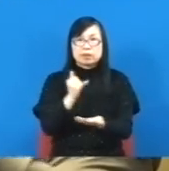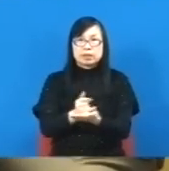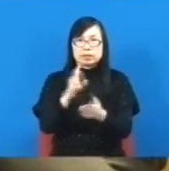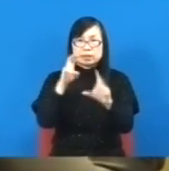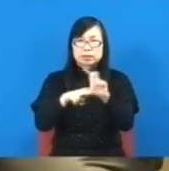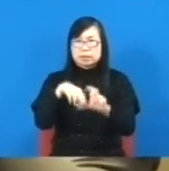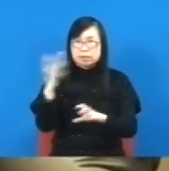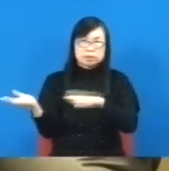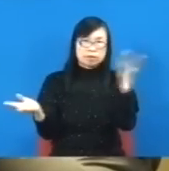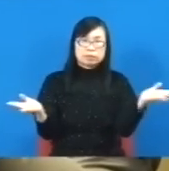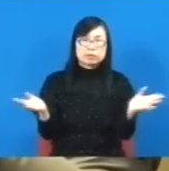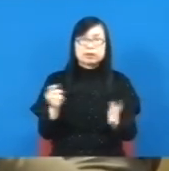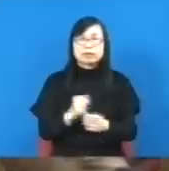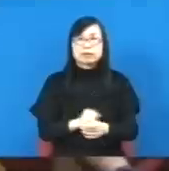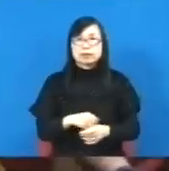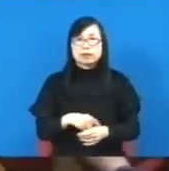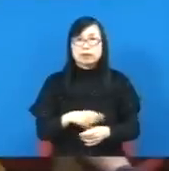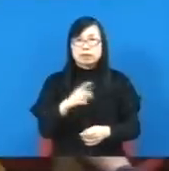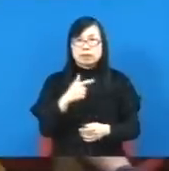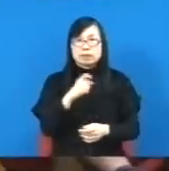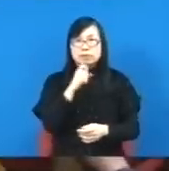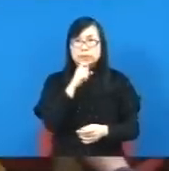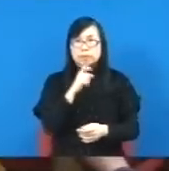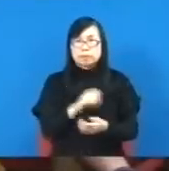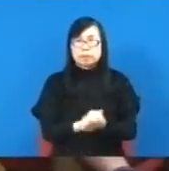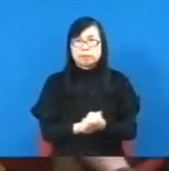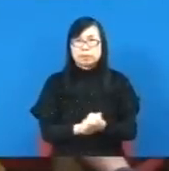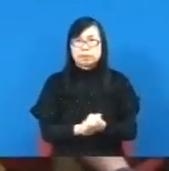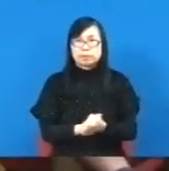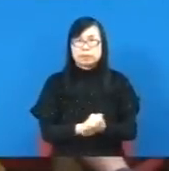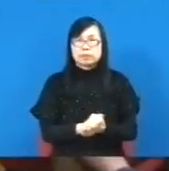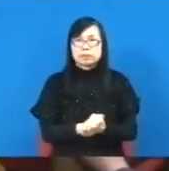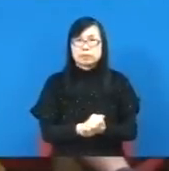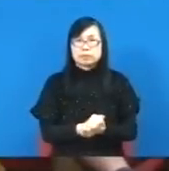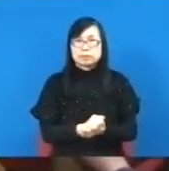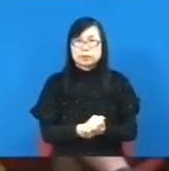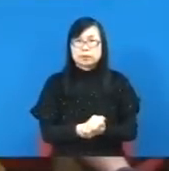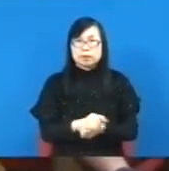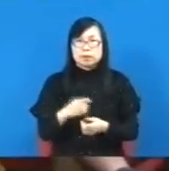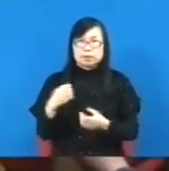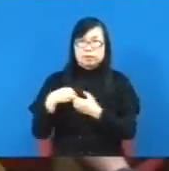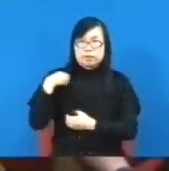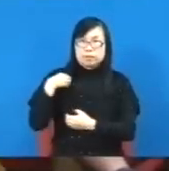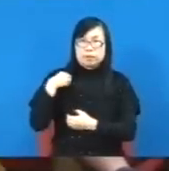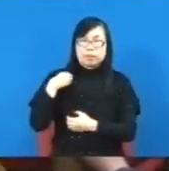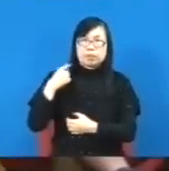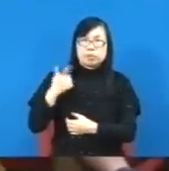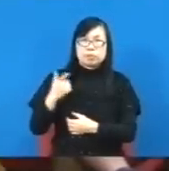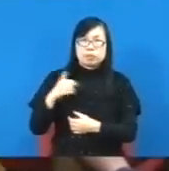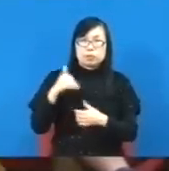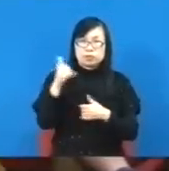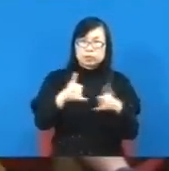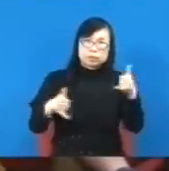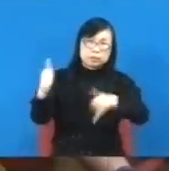覺，即係出現咗八角街事件啦，係咪？就已經召集粗啲軍隊入去。 嗯， 嗰時未有武警